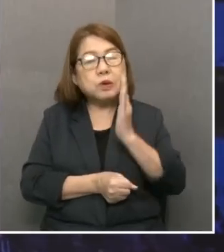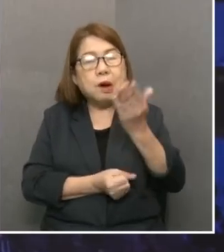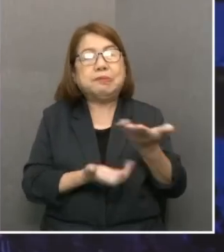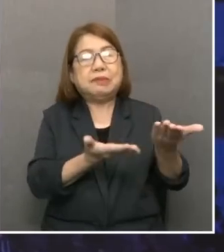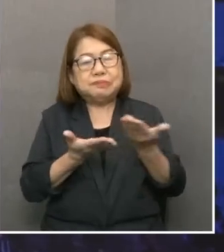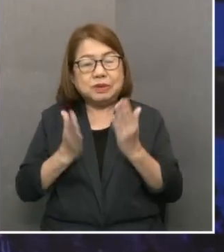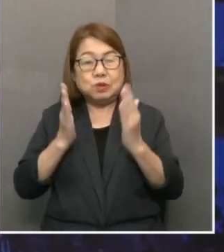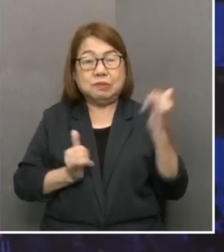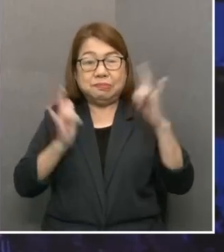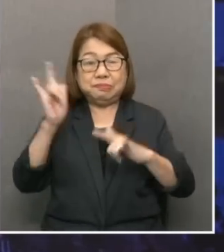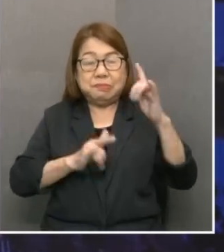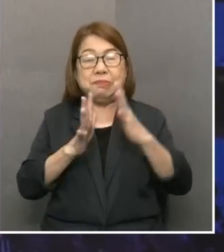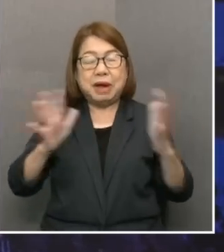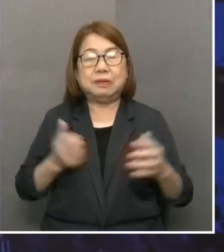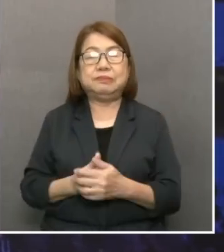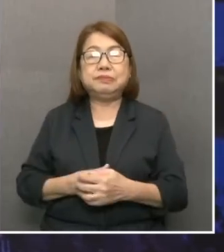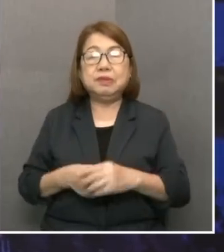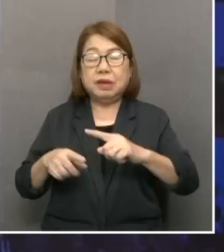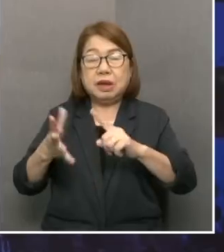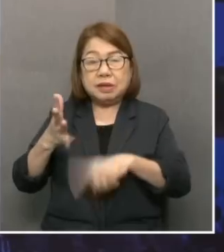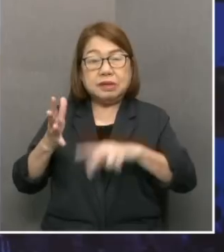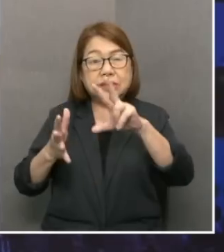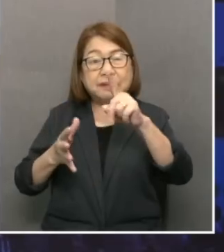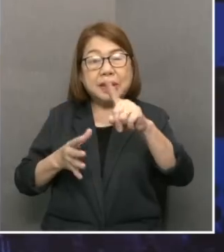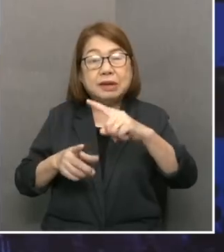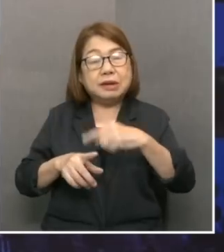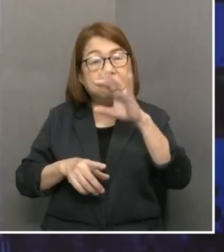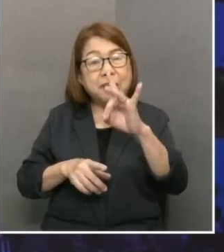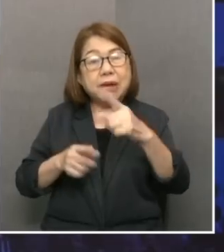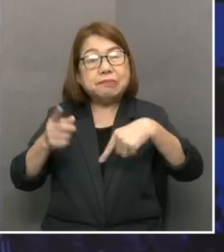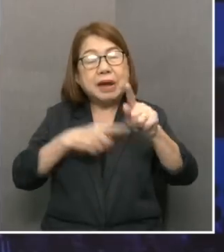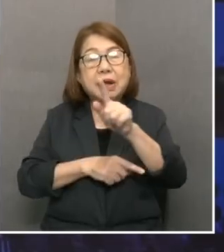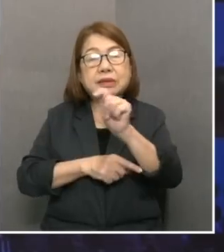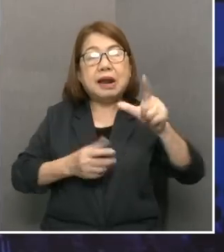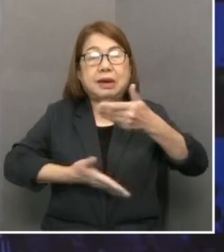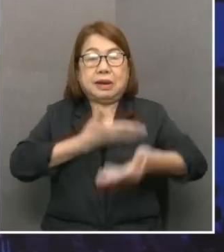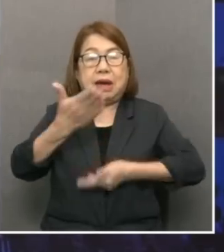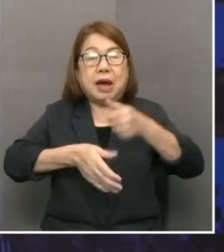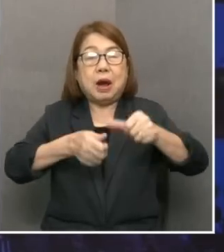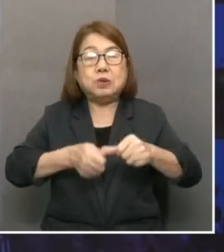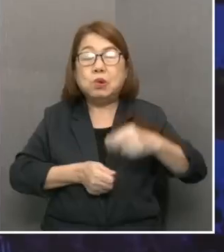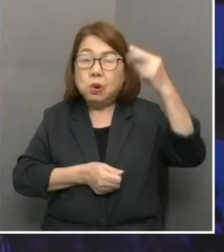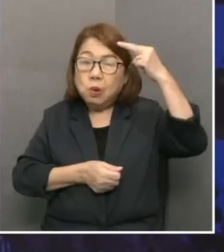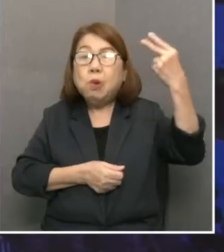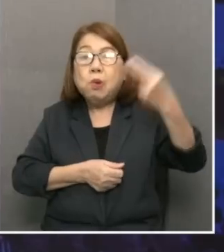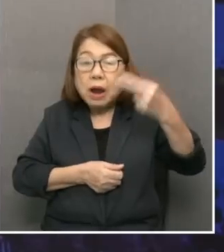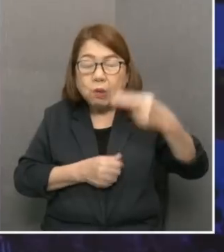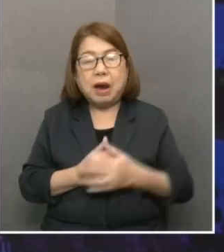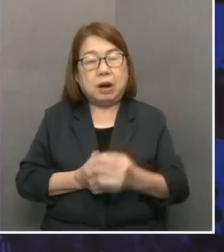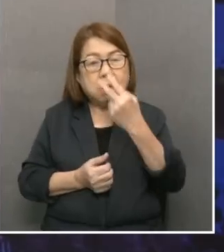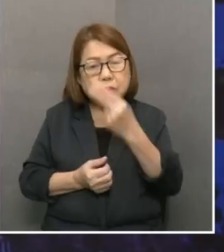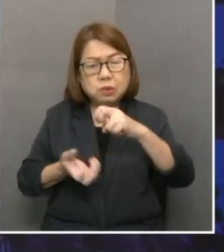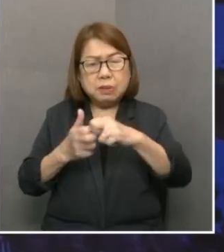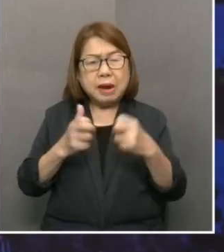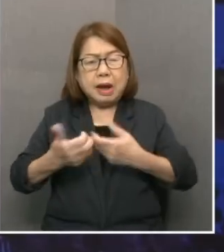สิงหาคมที่ผ่านมาท่านนายกลงพื้นที่ไปที่ตตลาดเมืองไทยภัทระค่ะเขตห้วยขวางนะคะไปฟังปัญหาสินค้าราคา